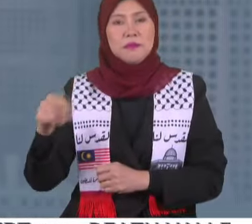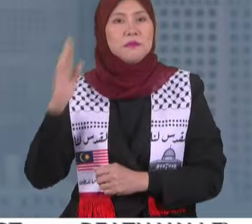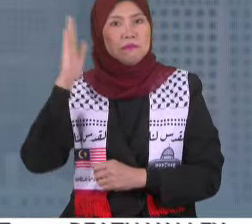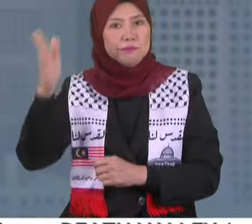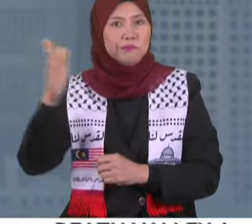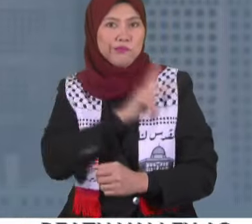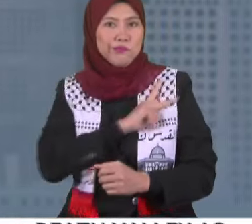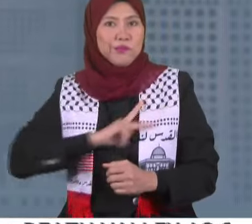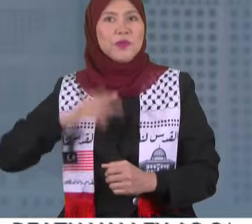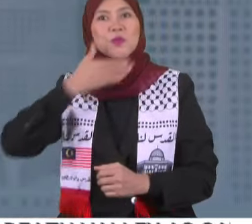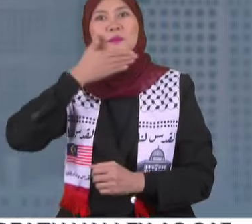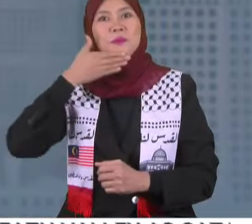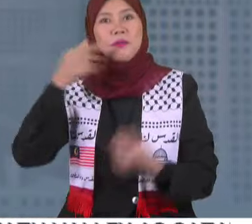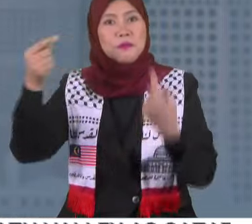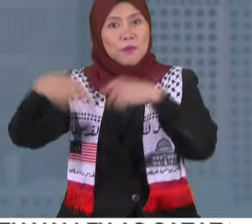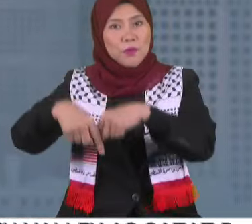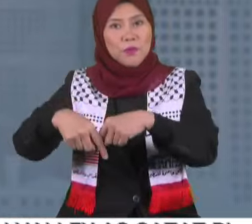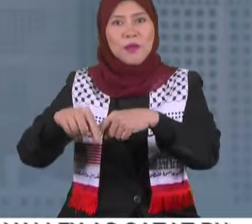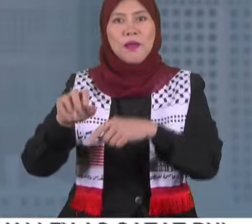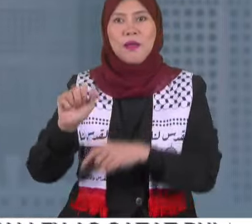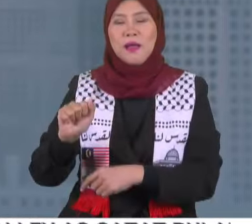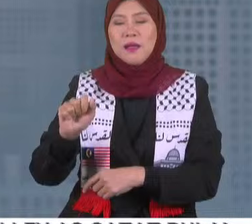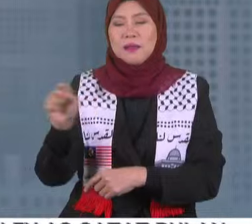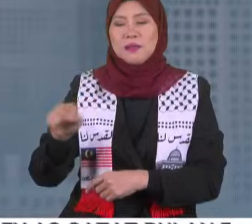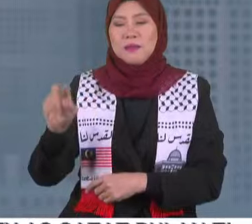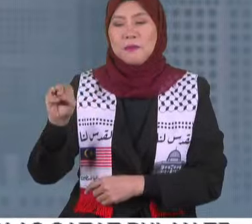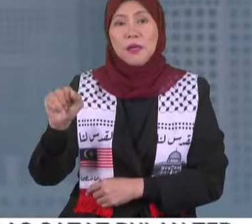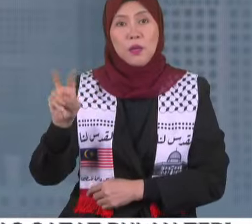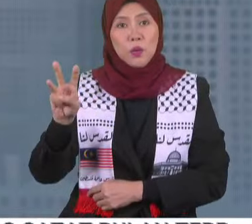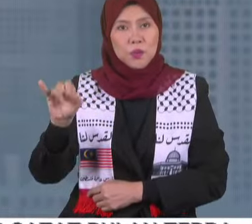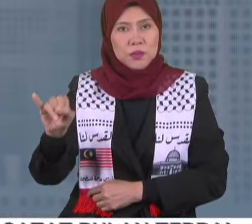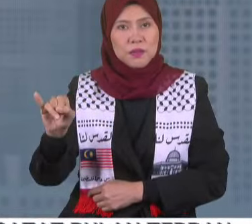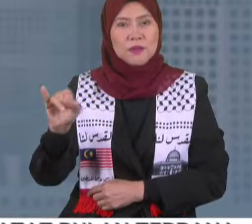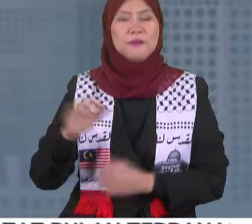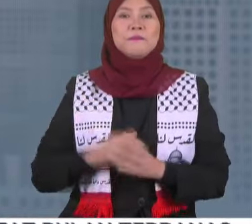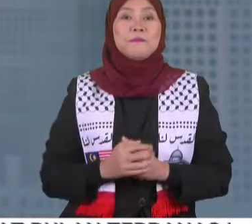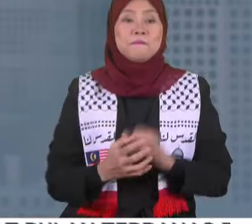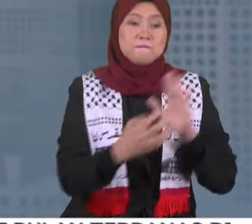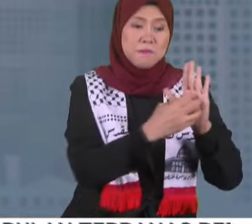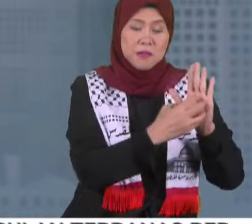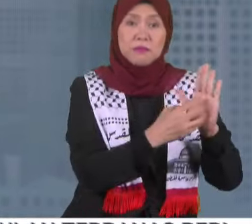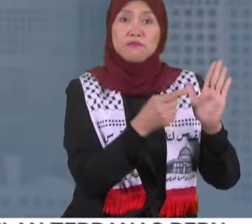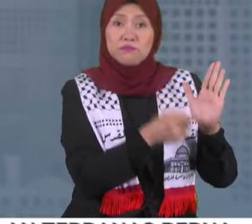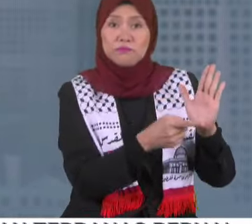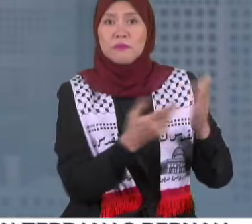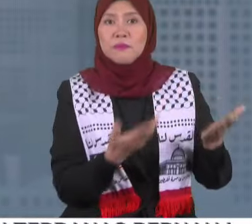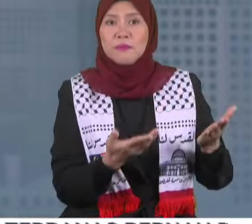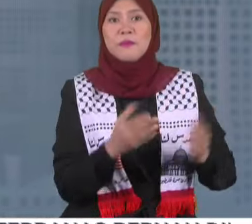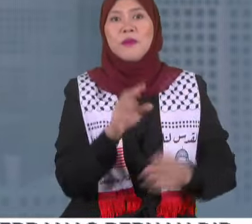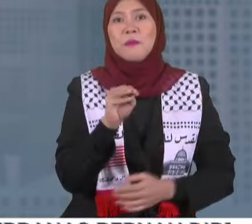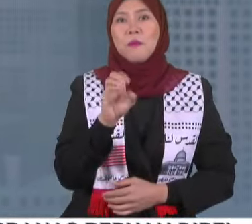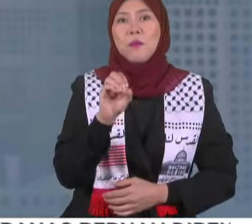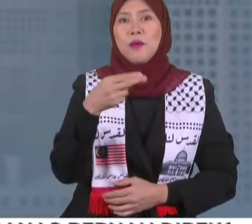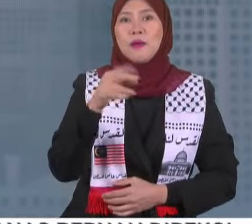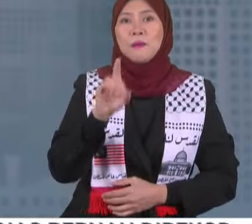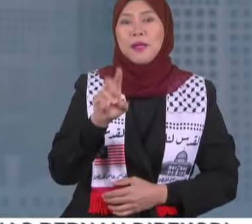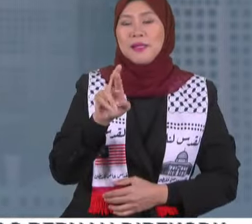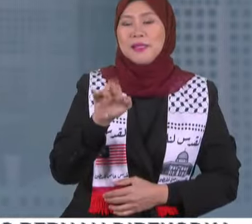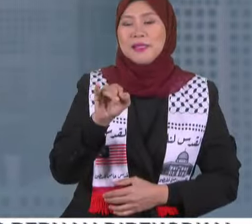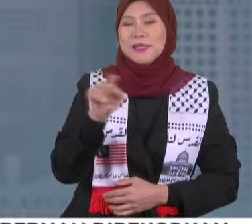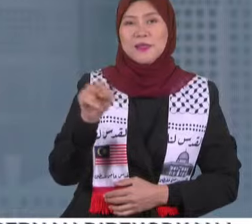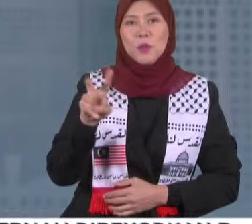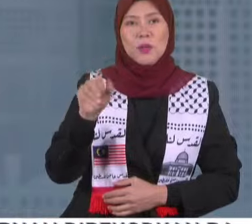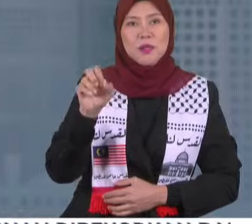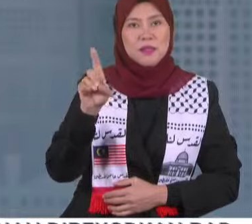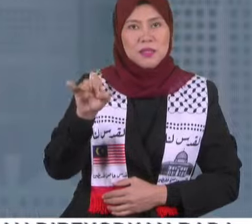mempertaruhkan Ketua Pemuda UMNO Negeri Muhammad Azmawi Fikri Abdul Ghani, sementara PAS pula Muhammad Rizwadi